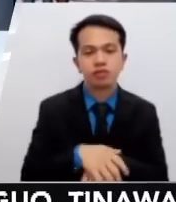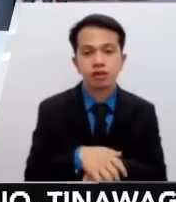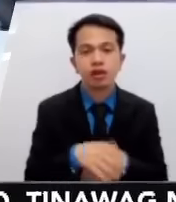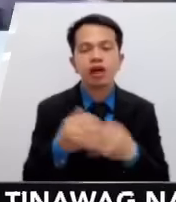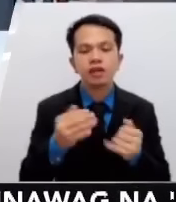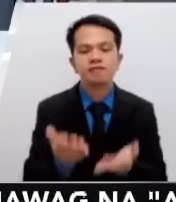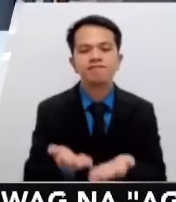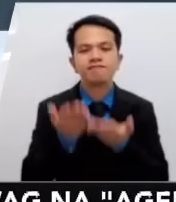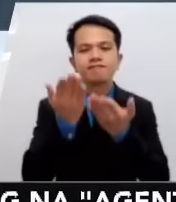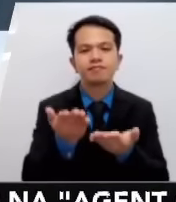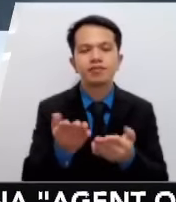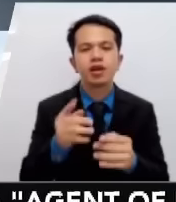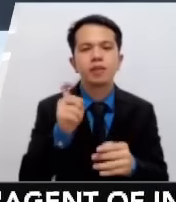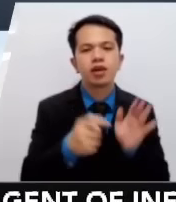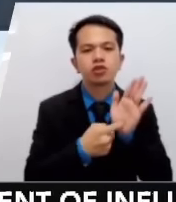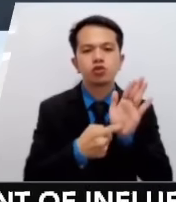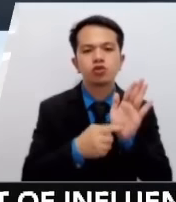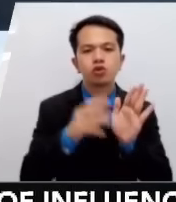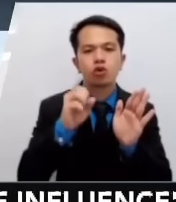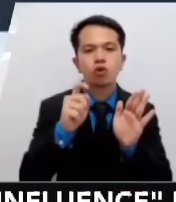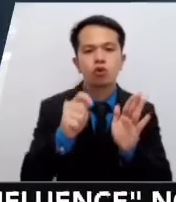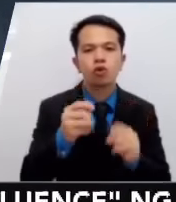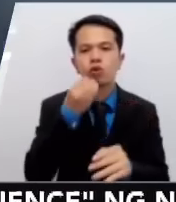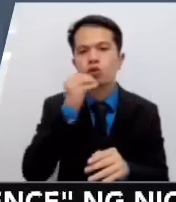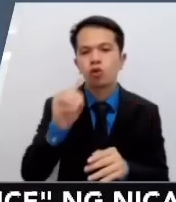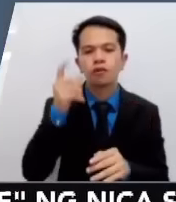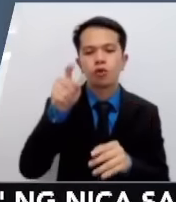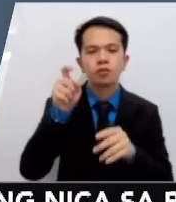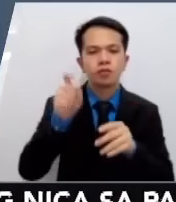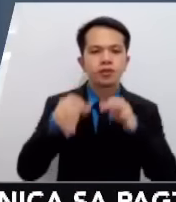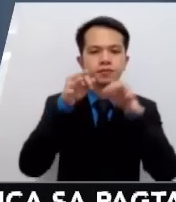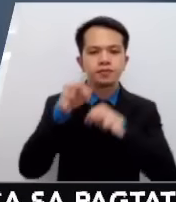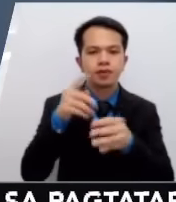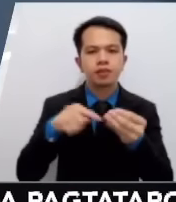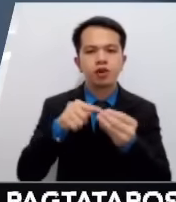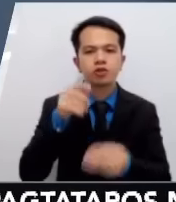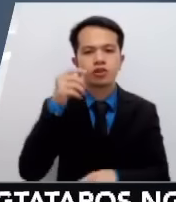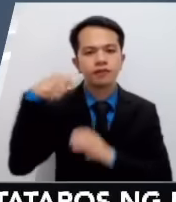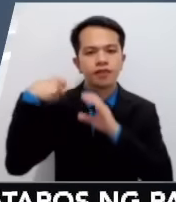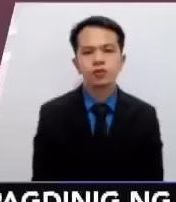ng show cause order ang dalawang driver para magpaliwanag ukol sa insidente.